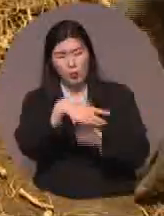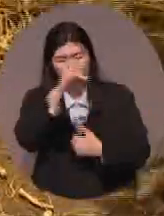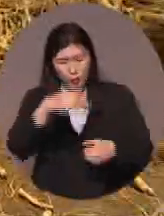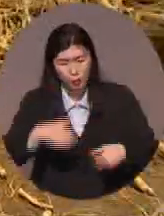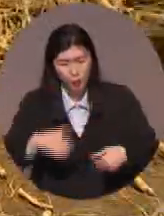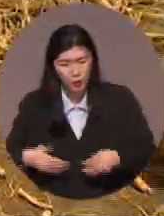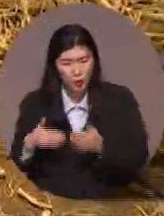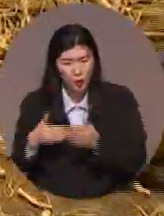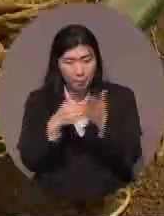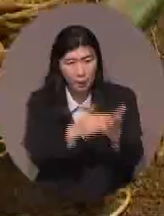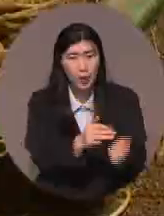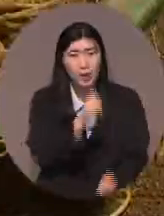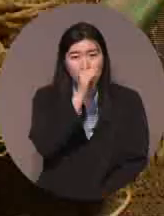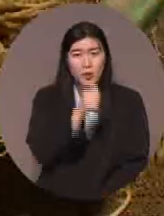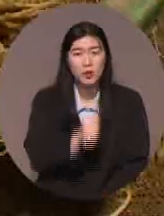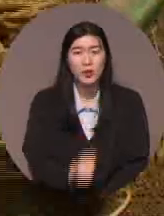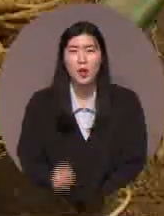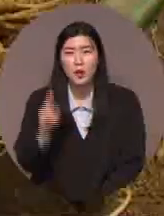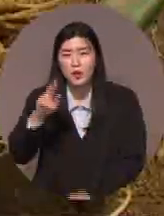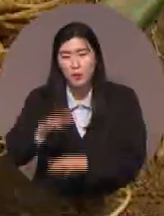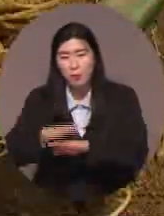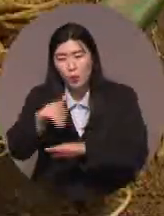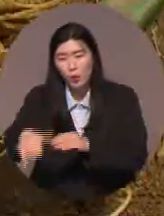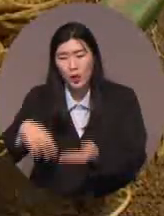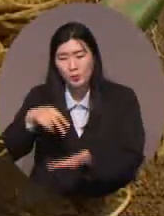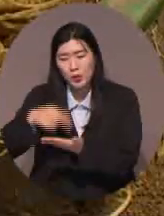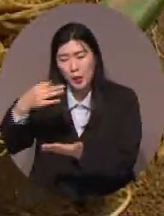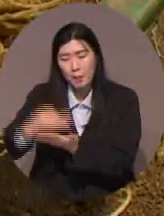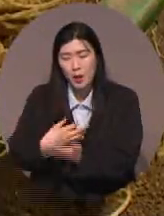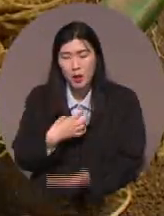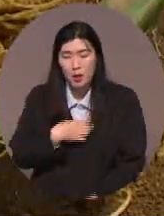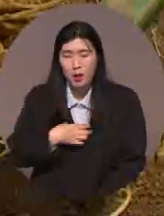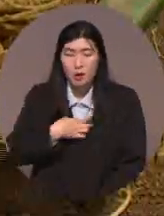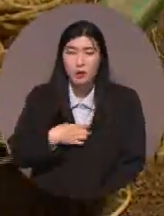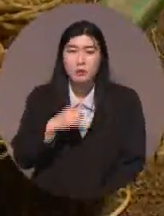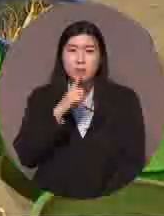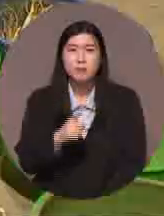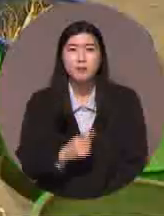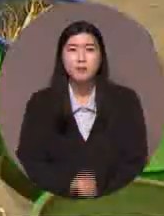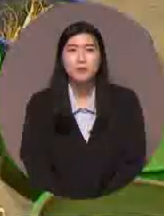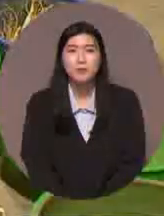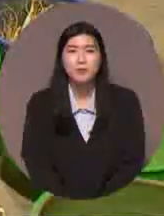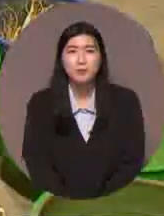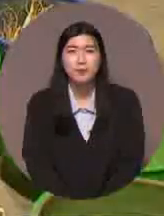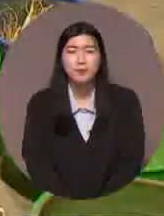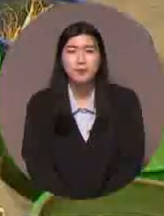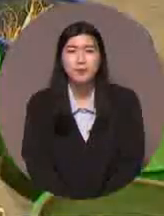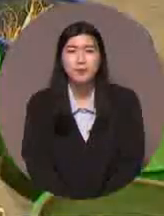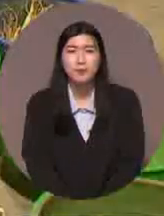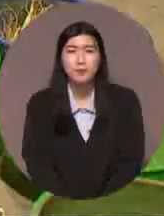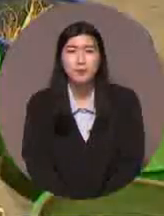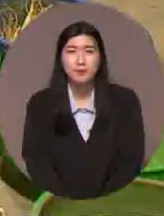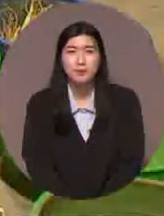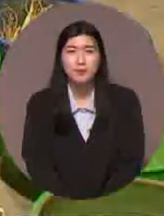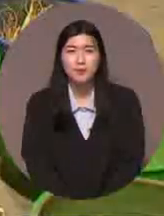목소리도 커지는 가운데 인삼 농가들의 위기는 갈수록 고조되고 있습니다. MBC 뉴스 윤웅성입니다.